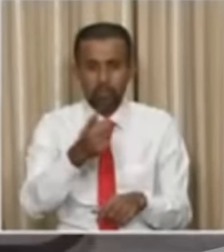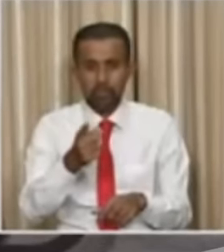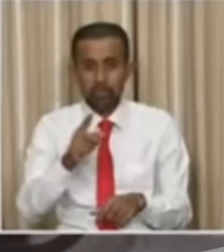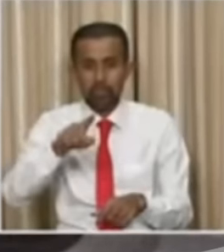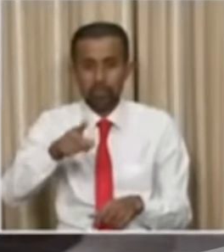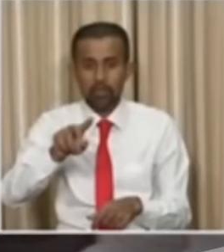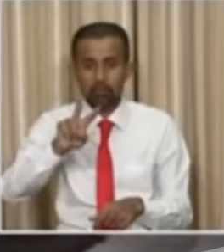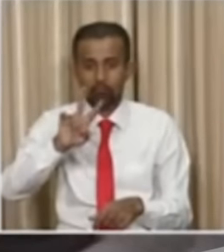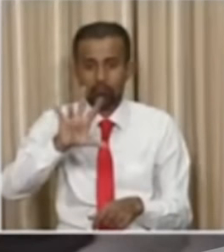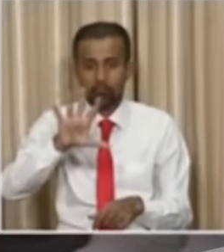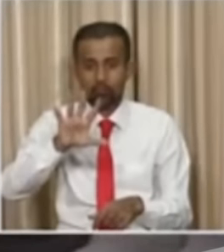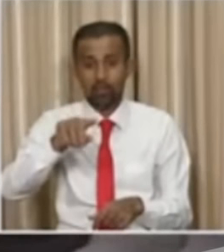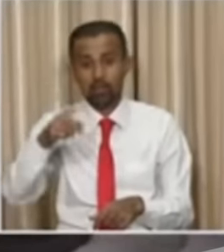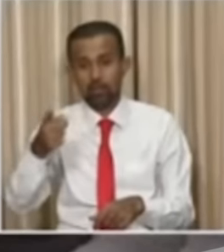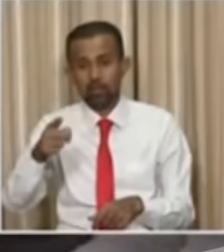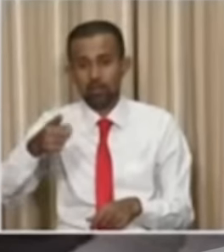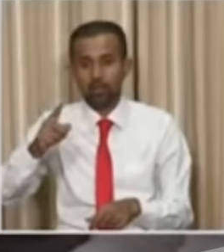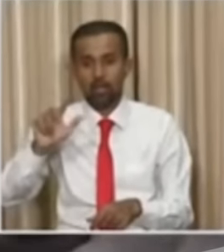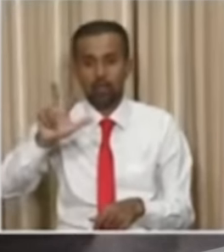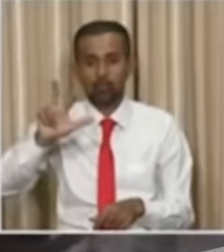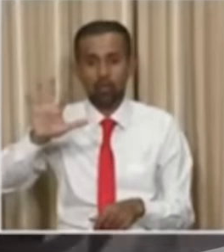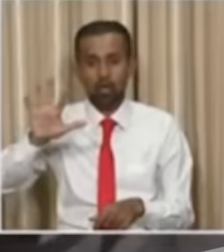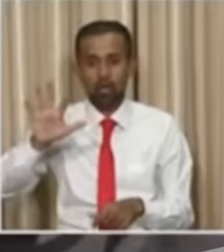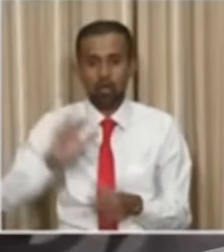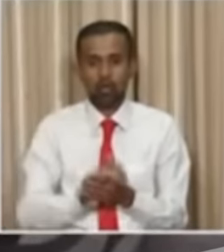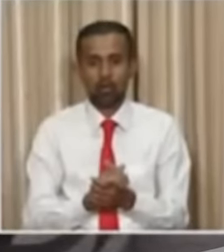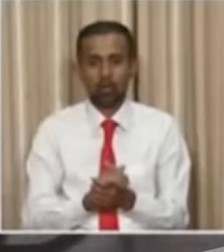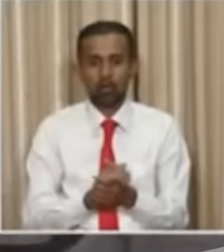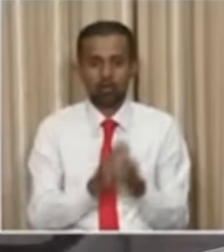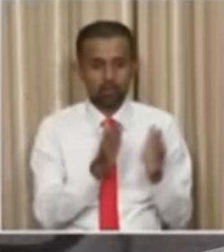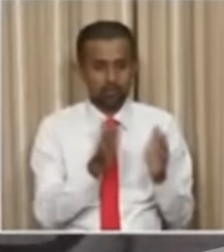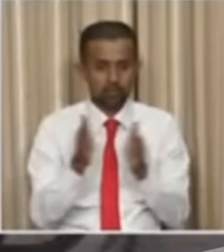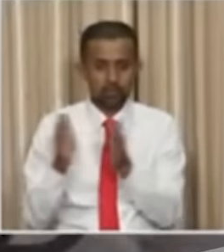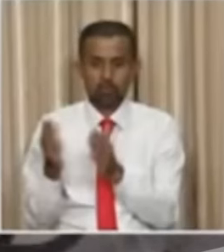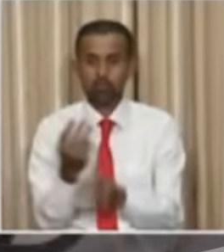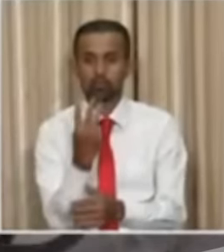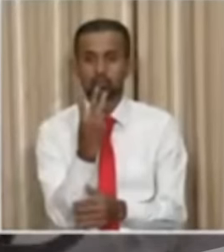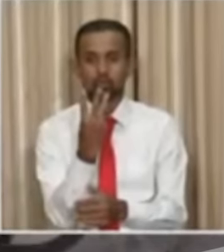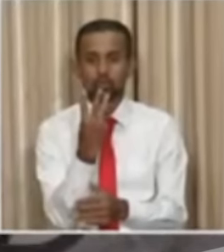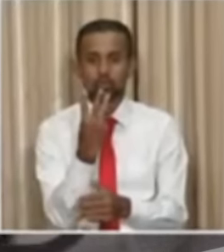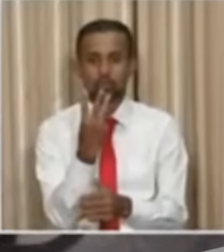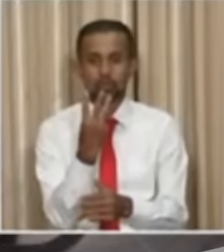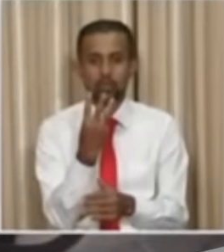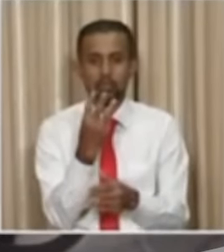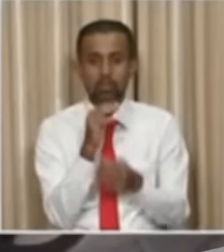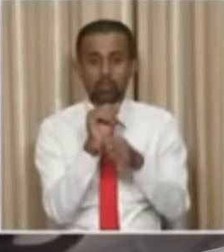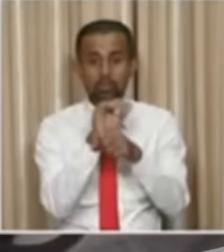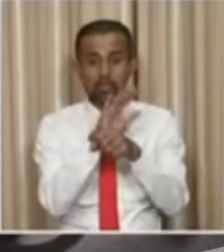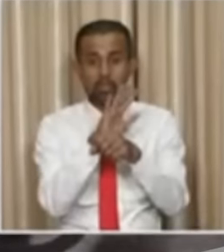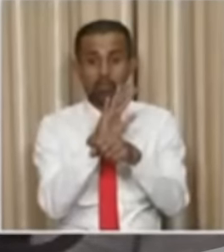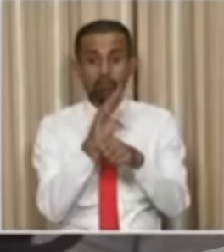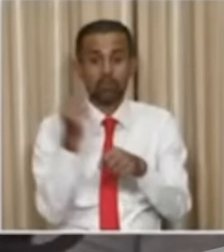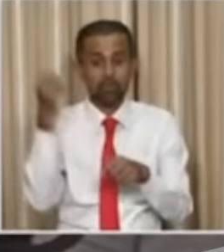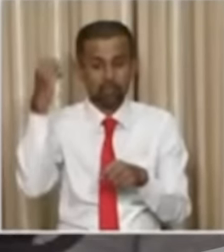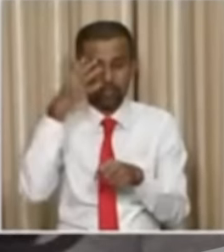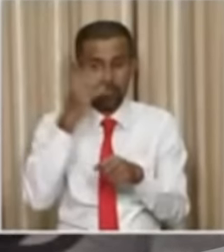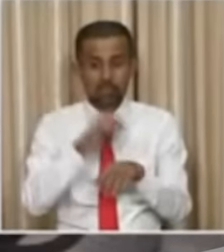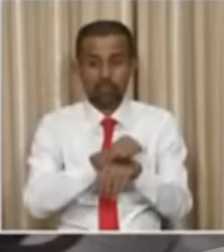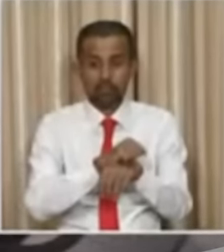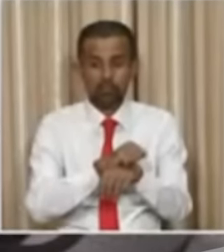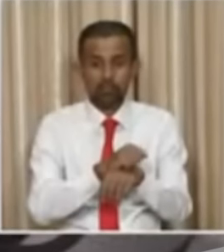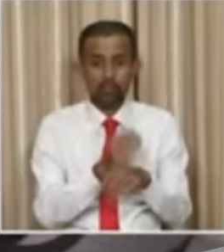125ට, ඊළඟ එක 185ට. සයිස් 3යි. සන්ලයිට් කැටෙත් එහෙම තමයි. සයිස්